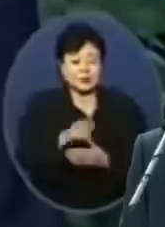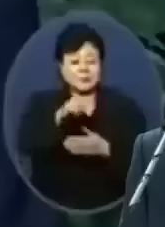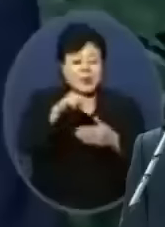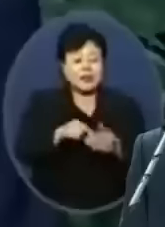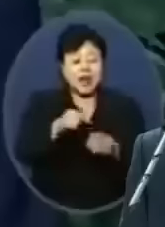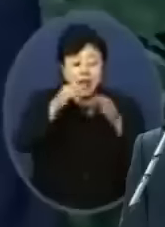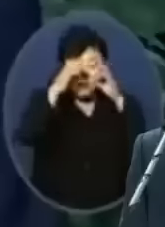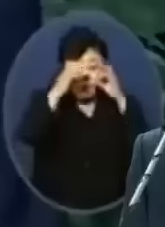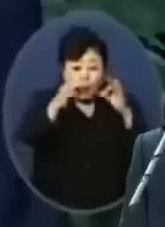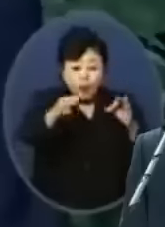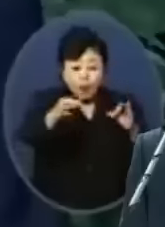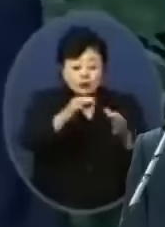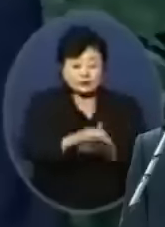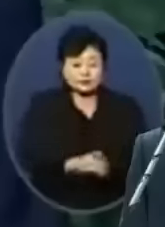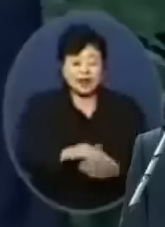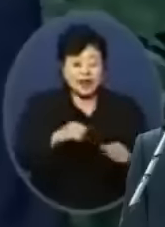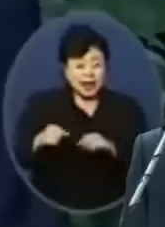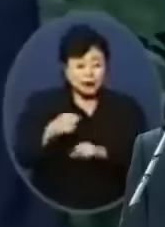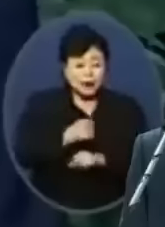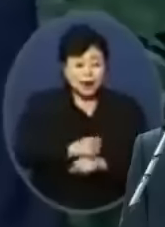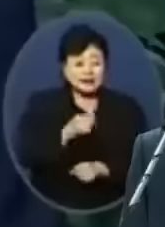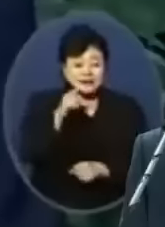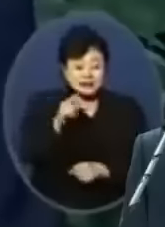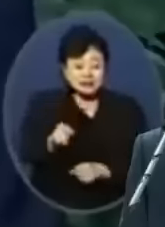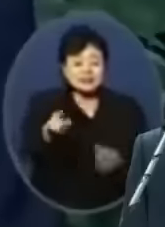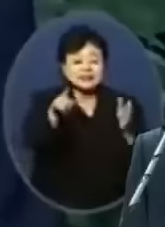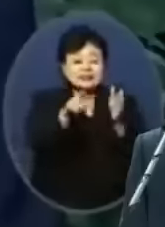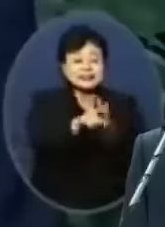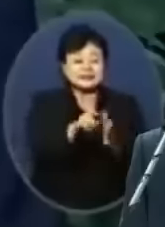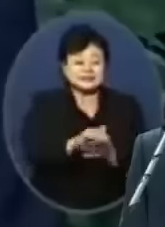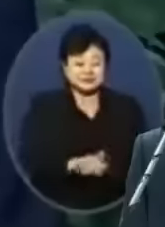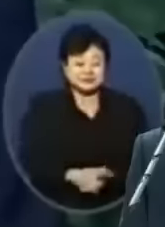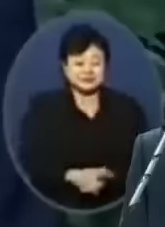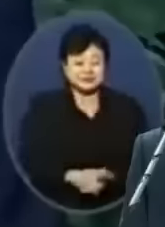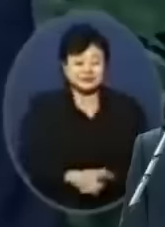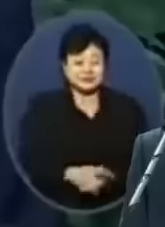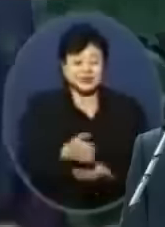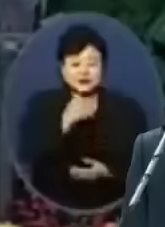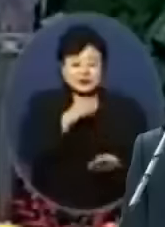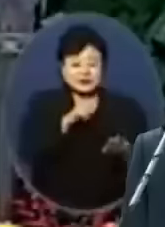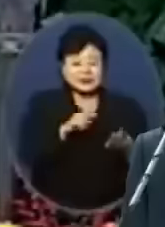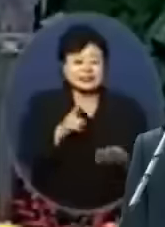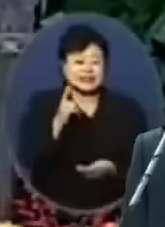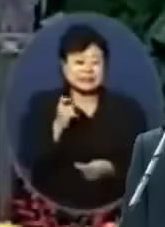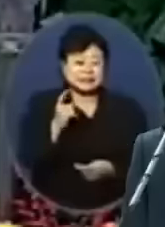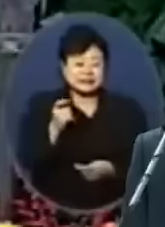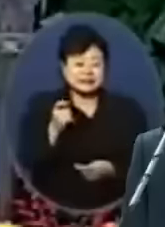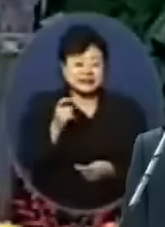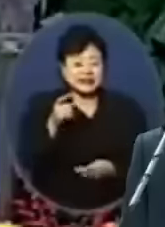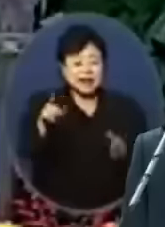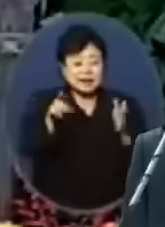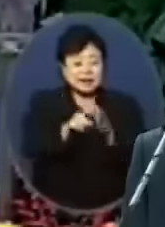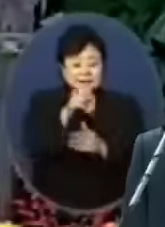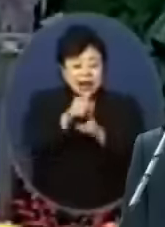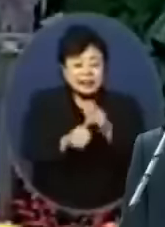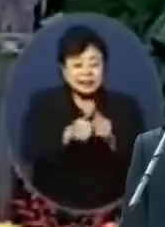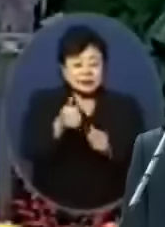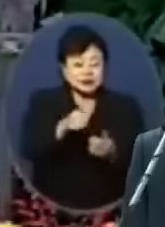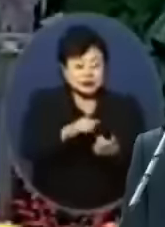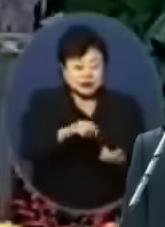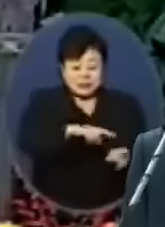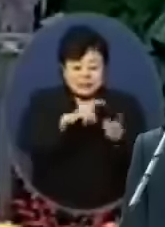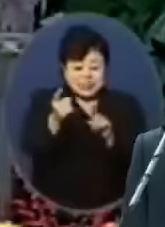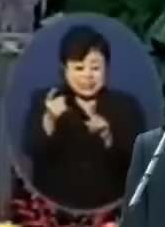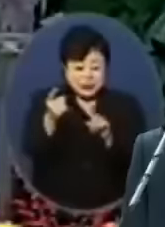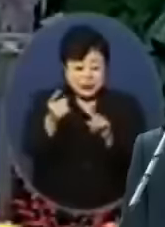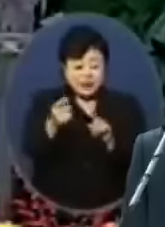마음에 보고 행동하는 것이 믿음인 것입니다. 로마서 4장 17절에 보면 그가 믿은 바 하나님은 죽은